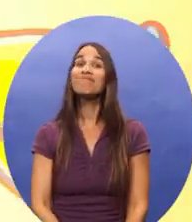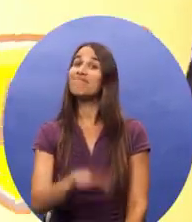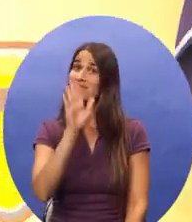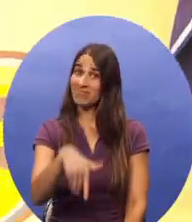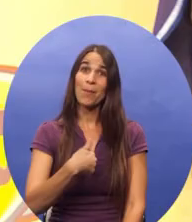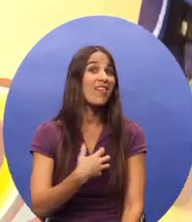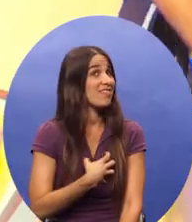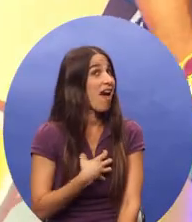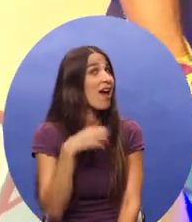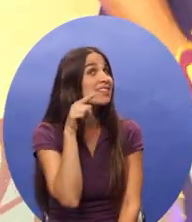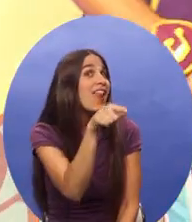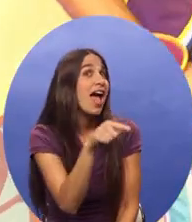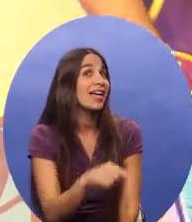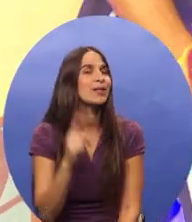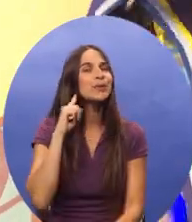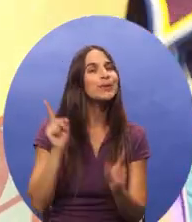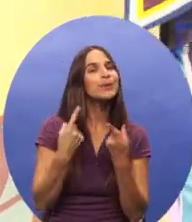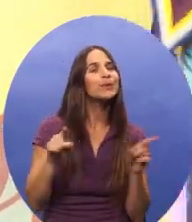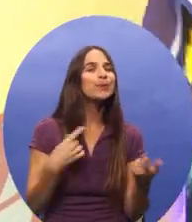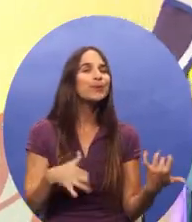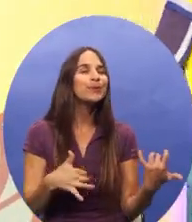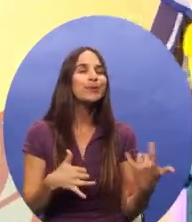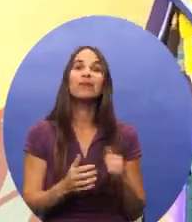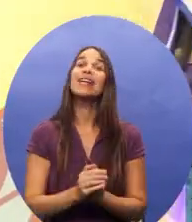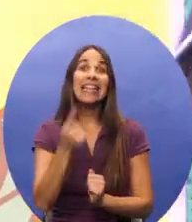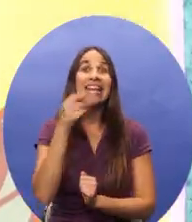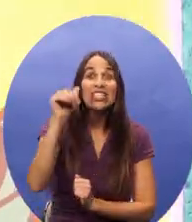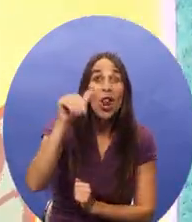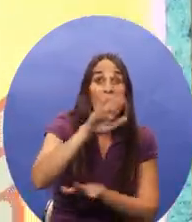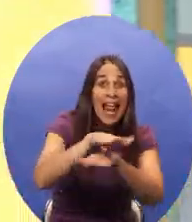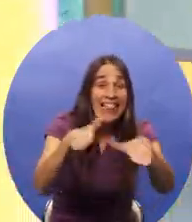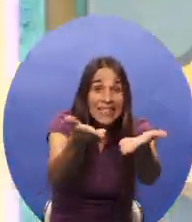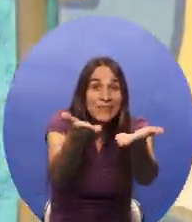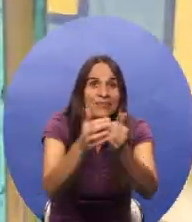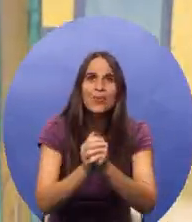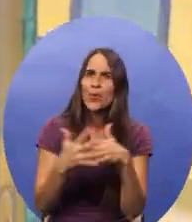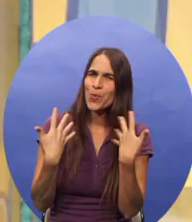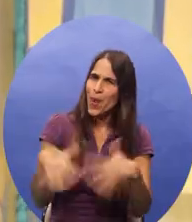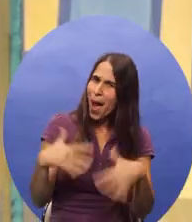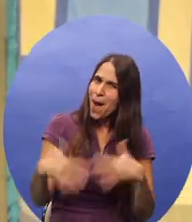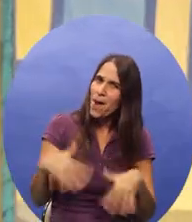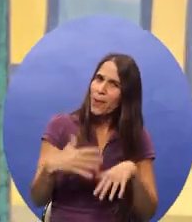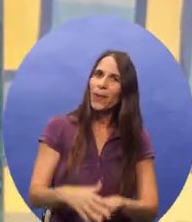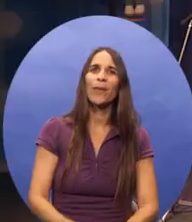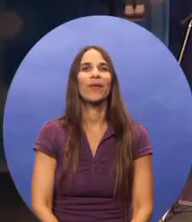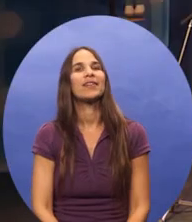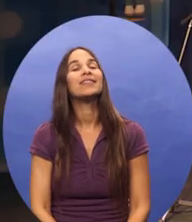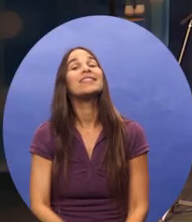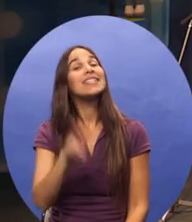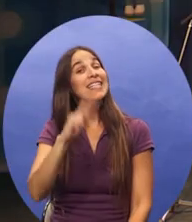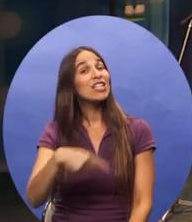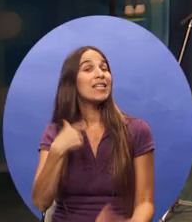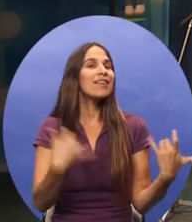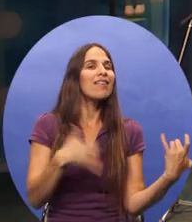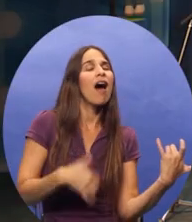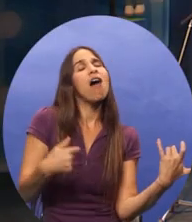המעופפת! גם אני התגעגעתי אלייך. תגידי שלום לילדים. וואו! יש